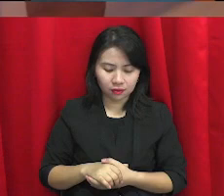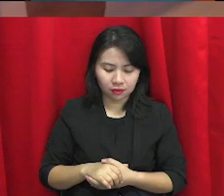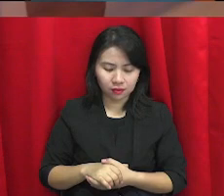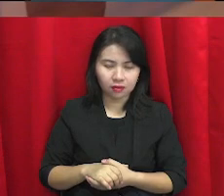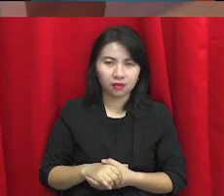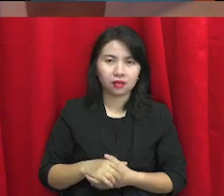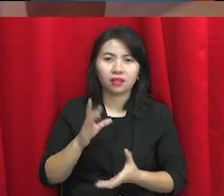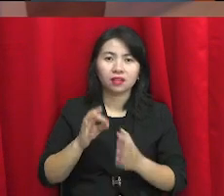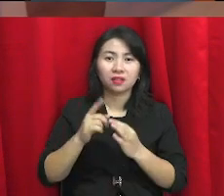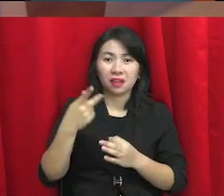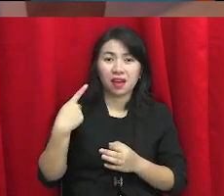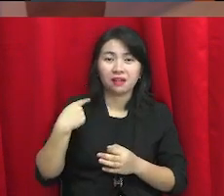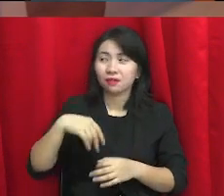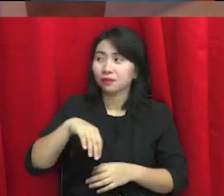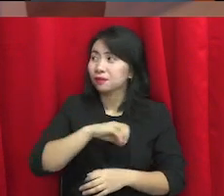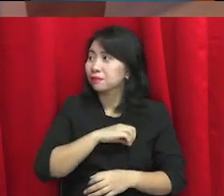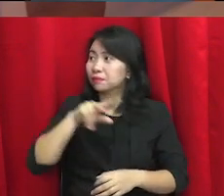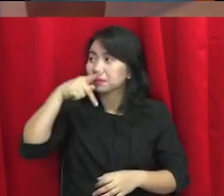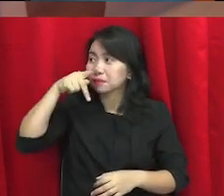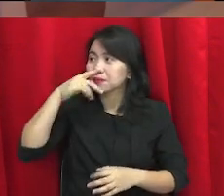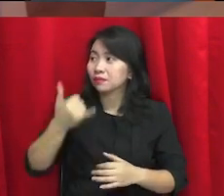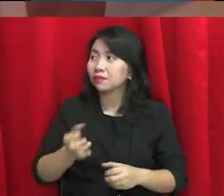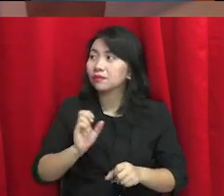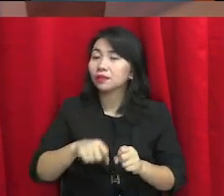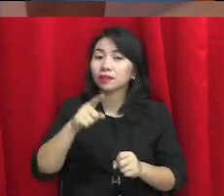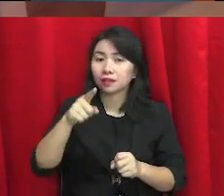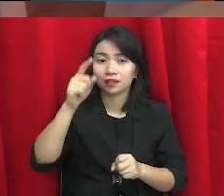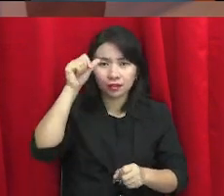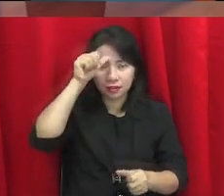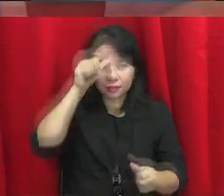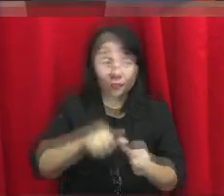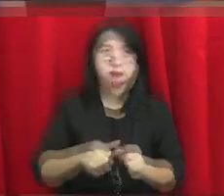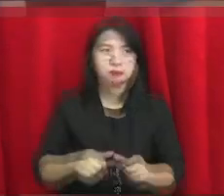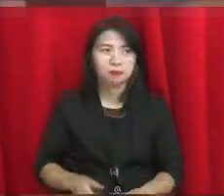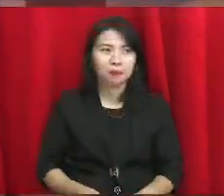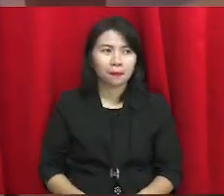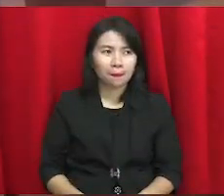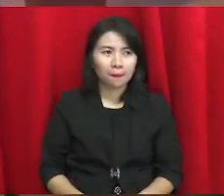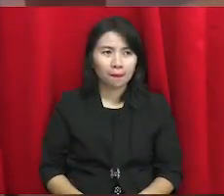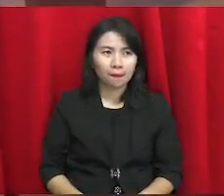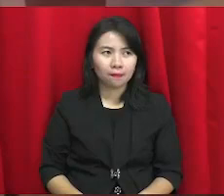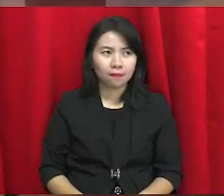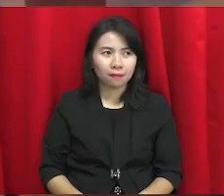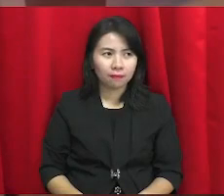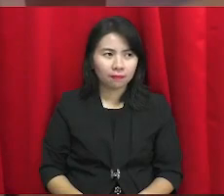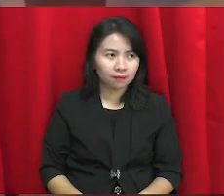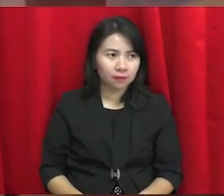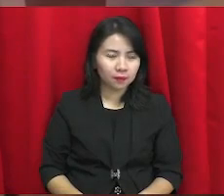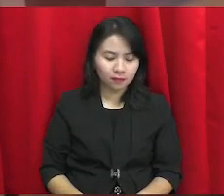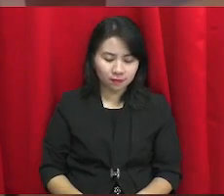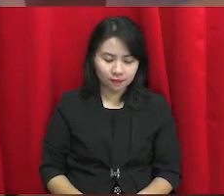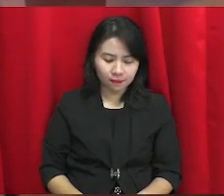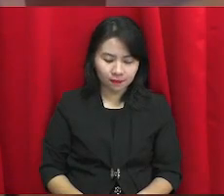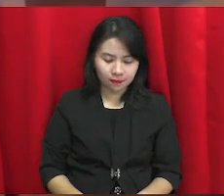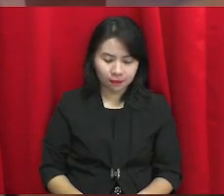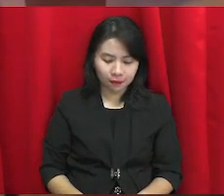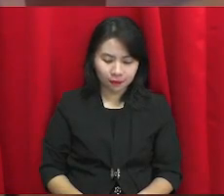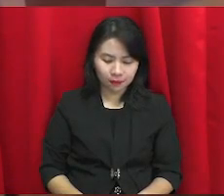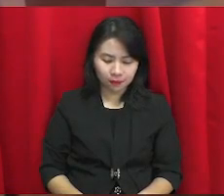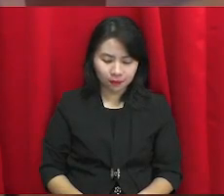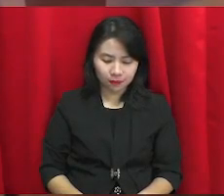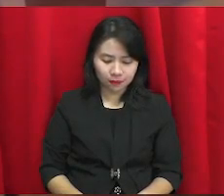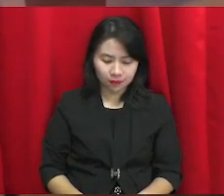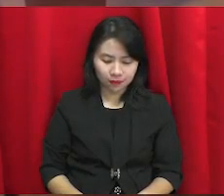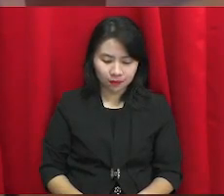may anak kayo. You see, and tandaan nyo, hanggang dulo yan, anumang maging selfish decision nyo dito. Po?